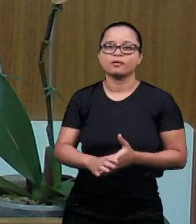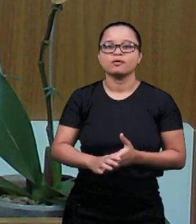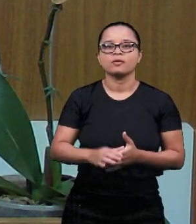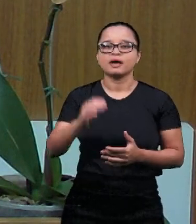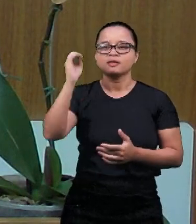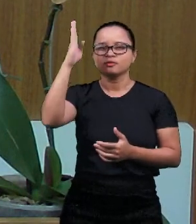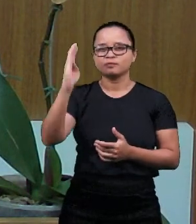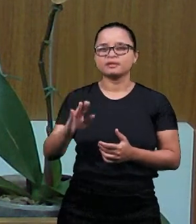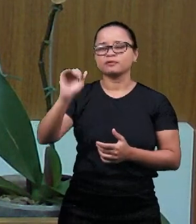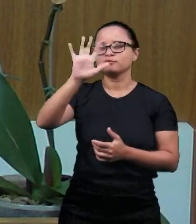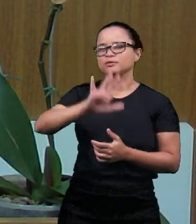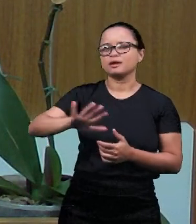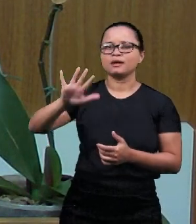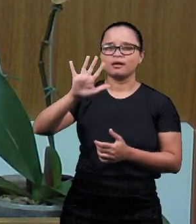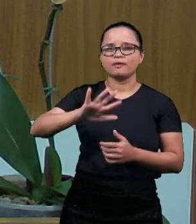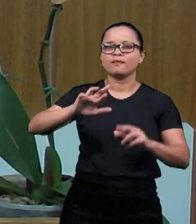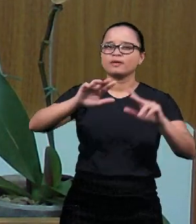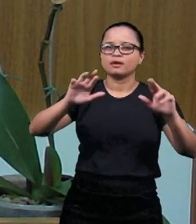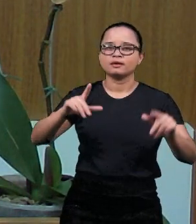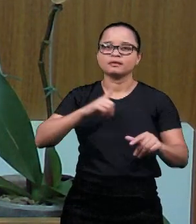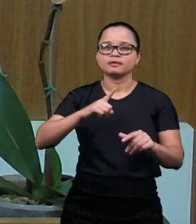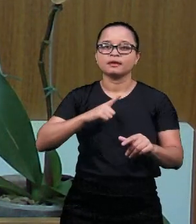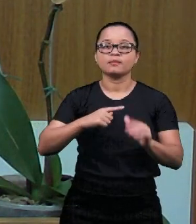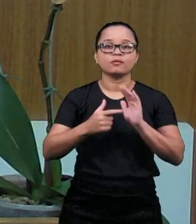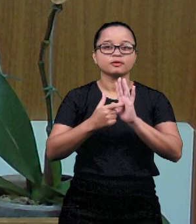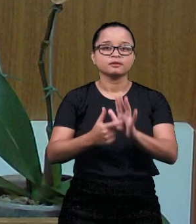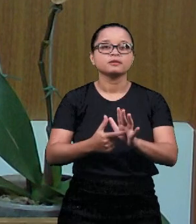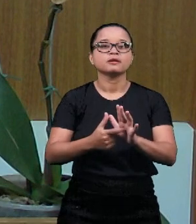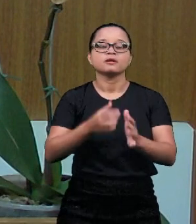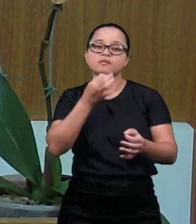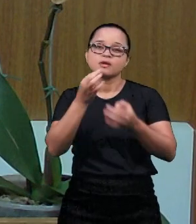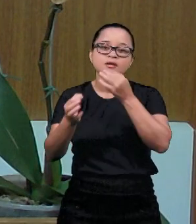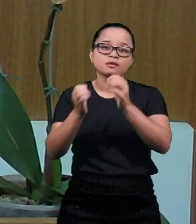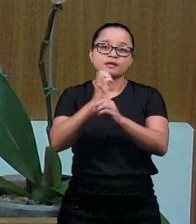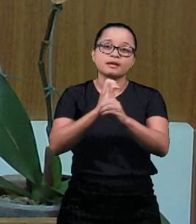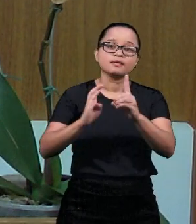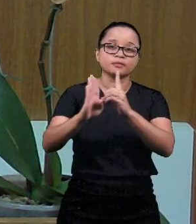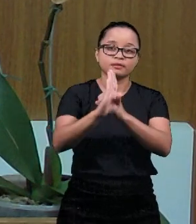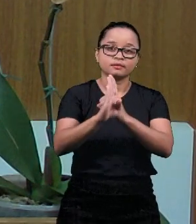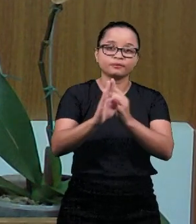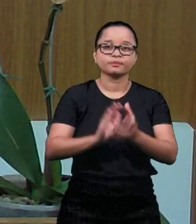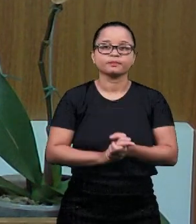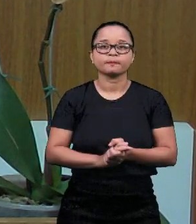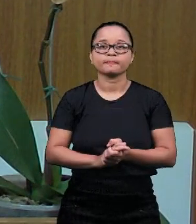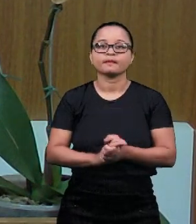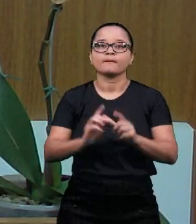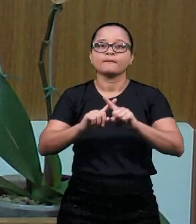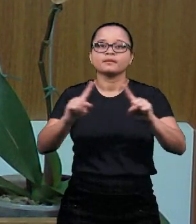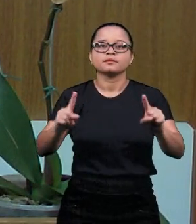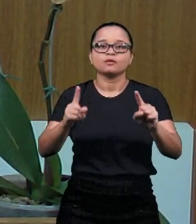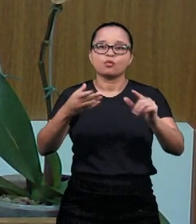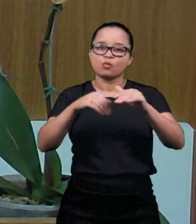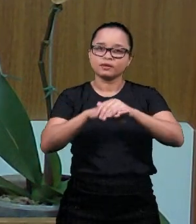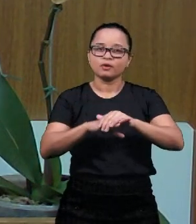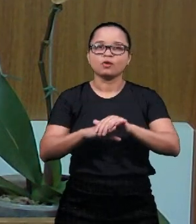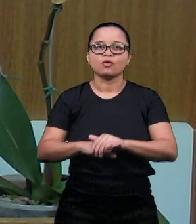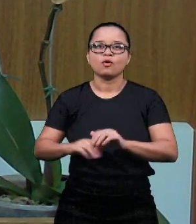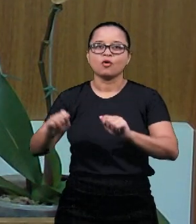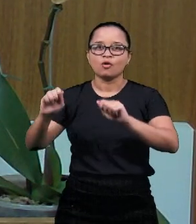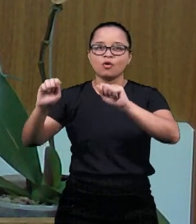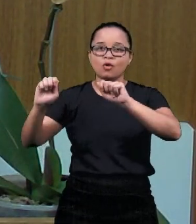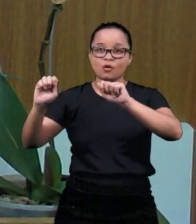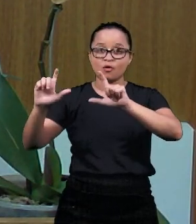dominicale. J'ai gardé ici, j'ai la photo ici de ce couple sympathique. Vous